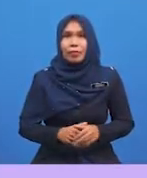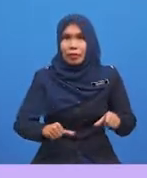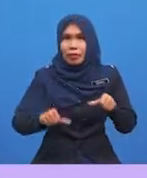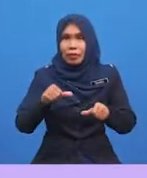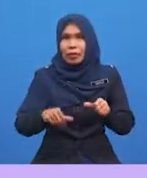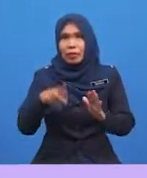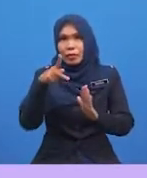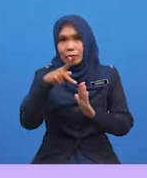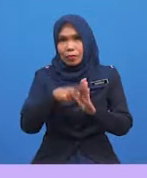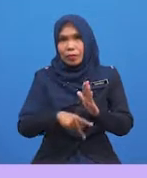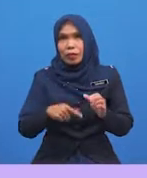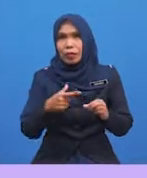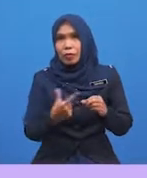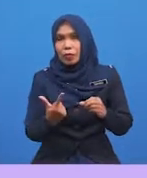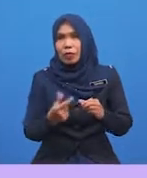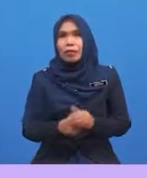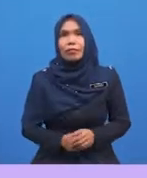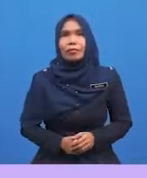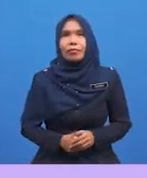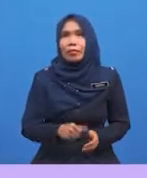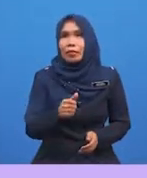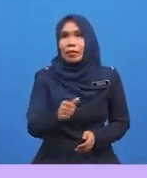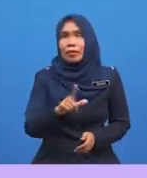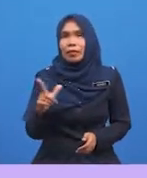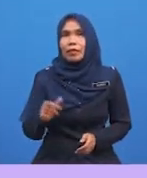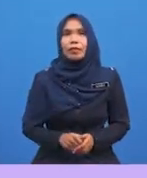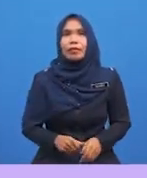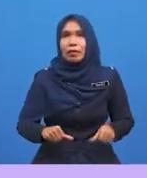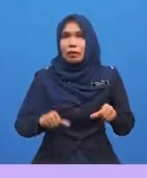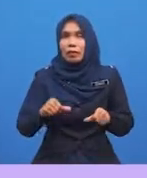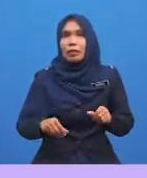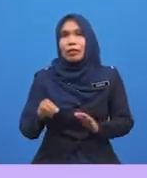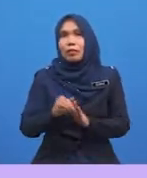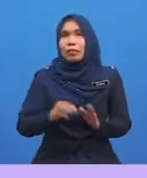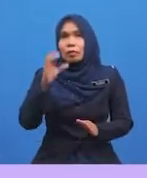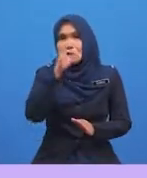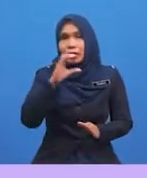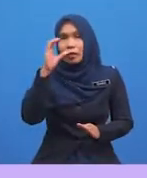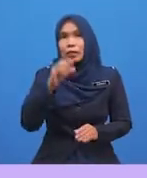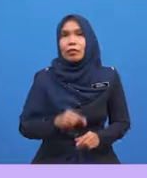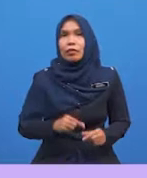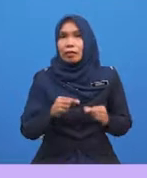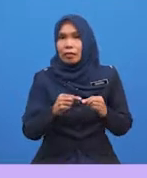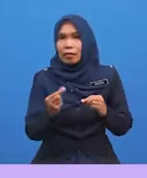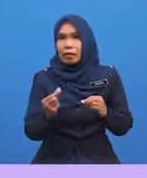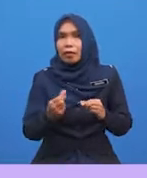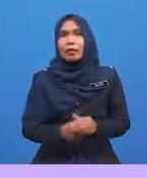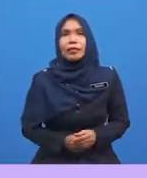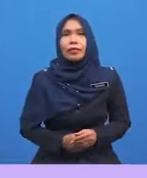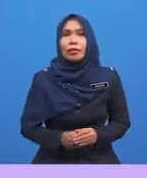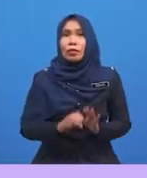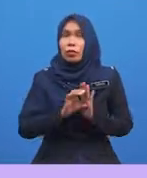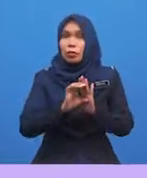Aktiviti perlombongan ialah aktiviti mencari gali. Contohnya, perlombongan biji